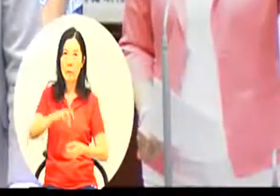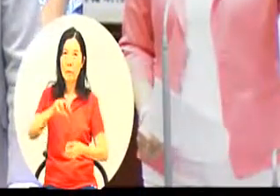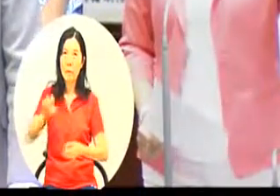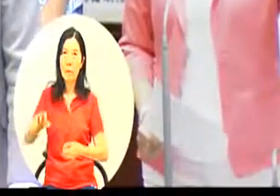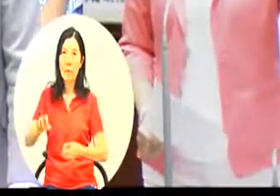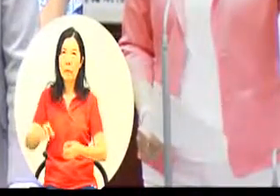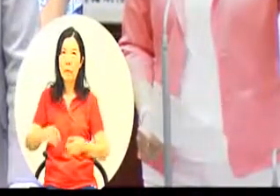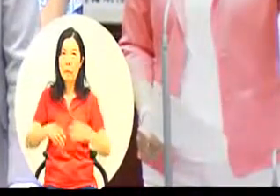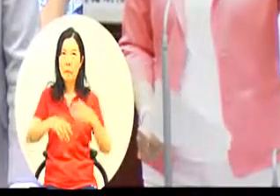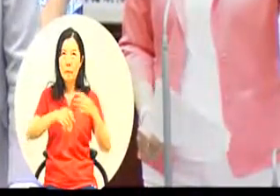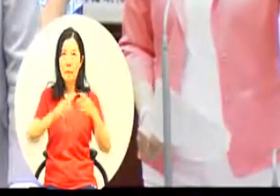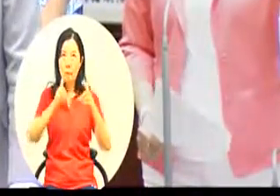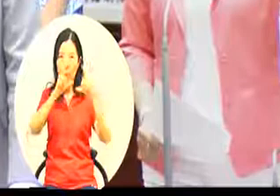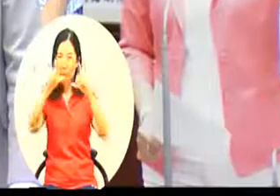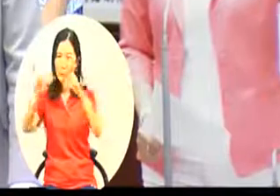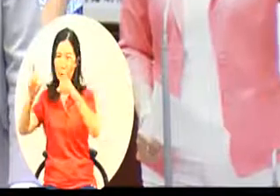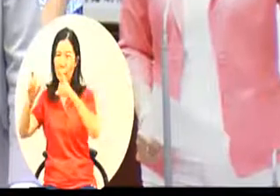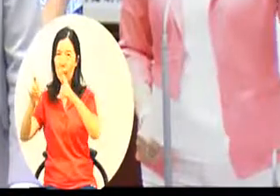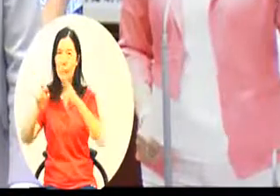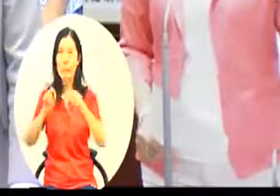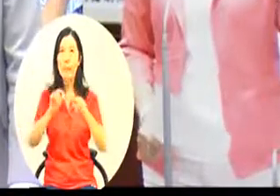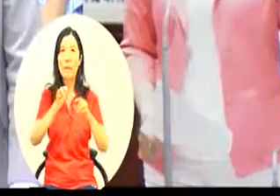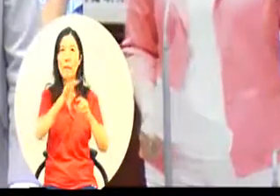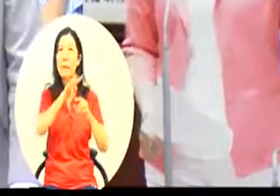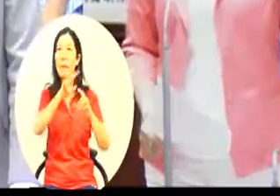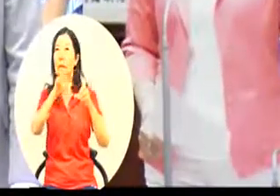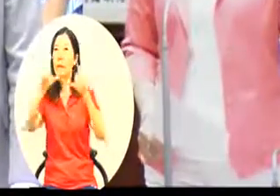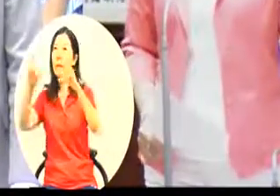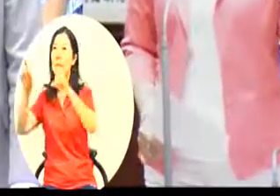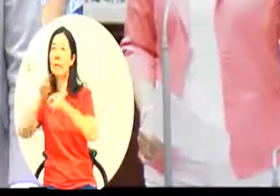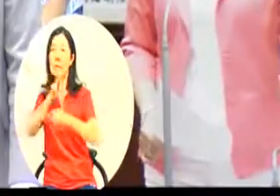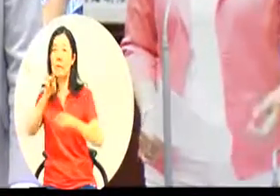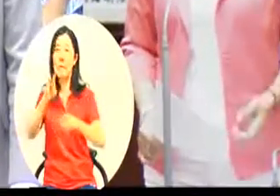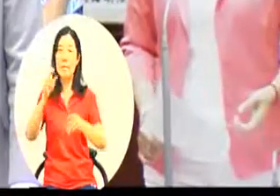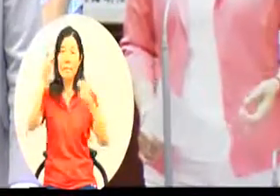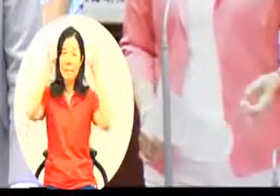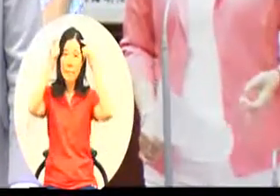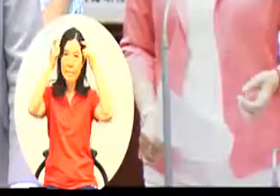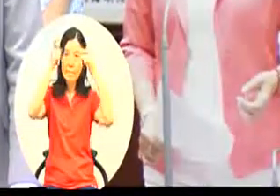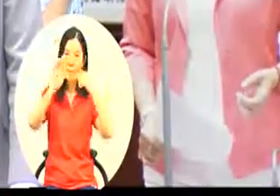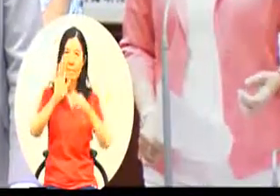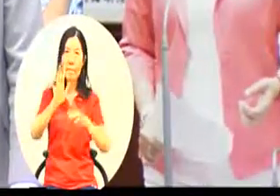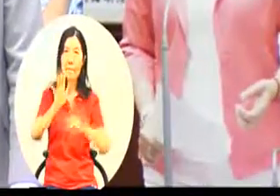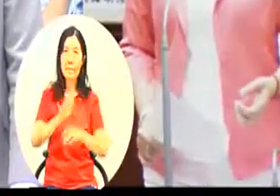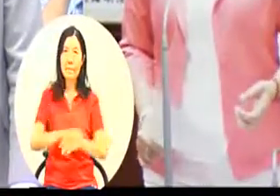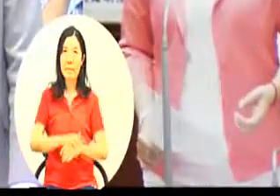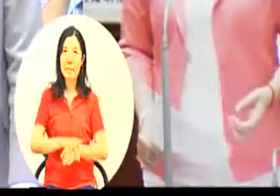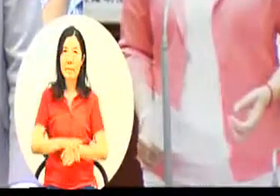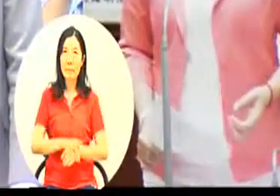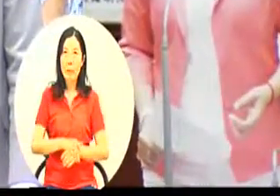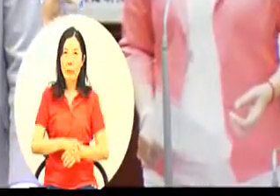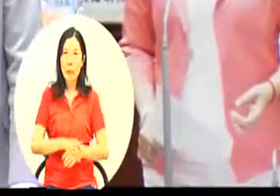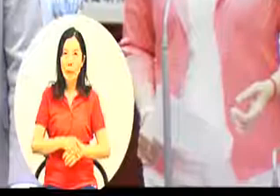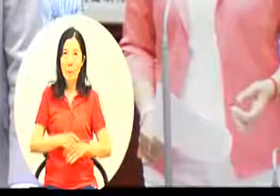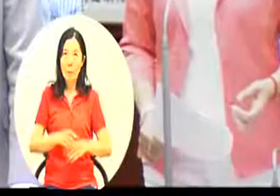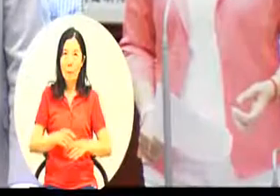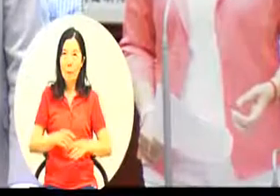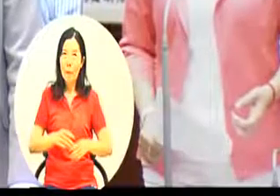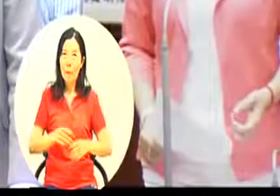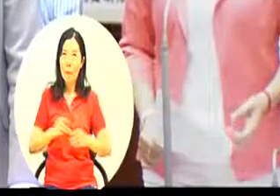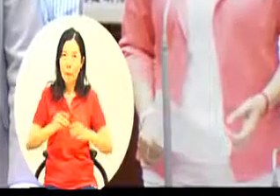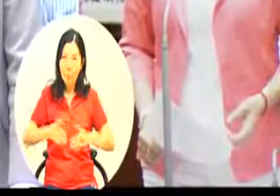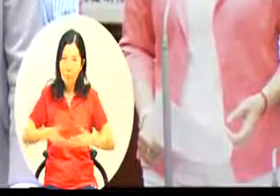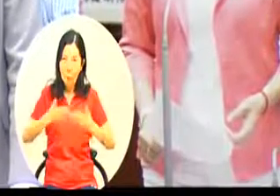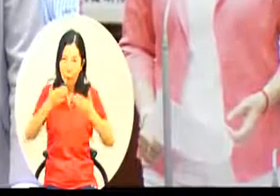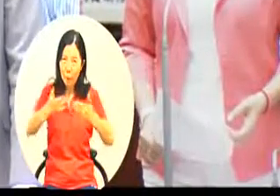照片就是让大家去看到我们高雄有这一个那么盛大的，而且很难能